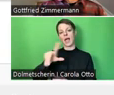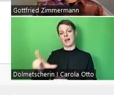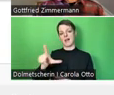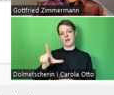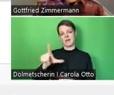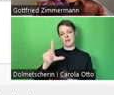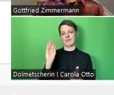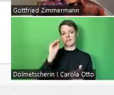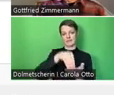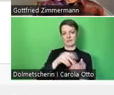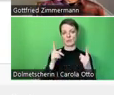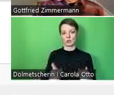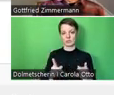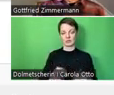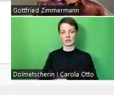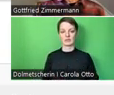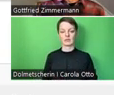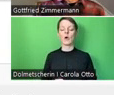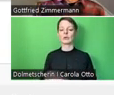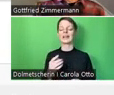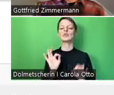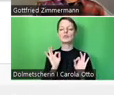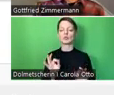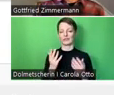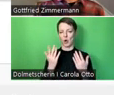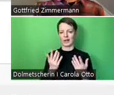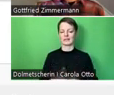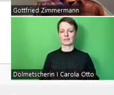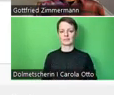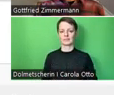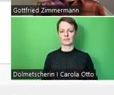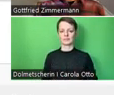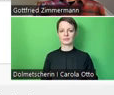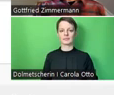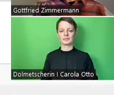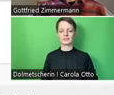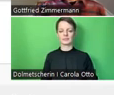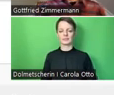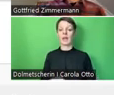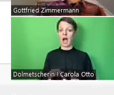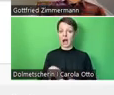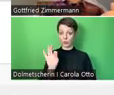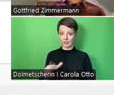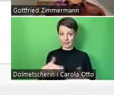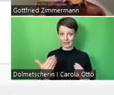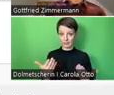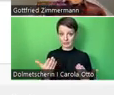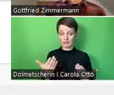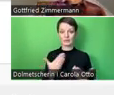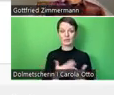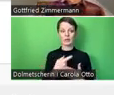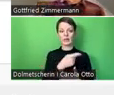Link. Und dann wird es auch gut vorgelesen. Es gibt Ausnahmen, zum Beispiel, wenn man irgendwie mal